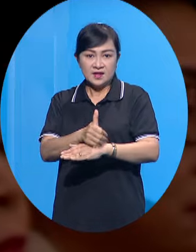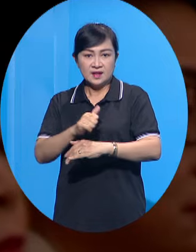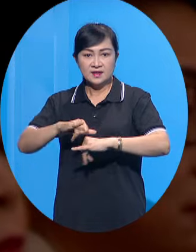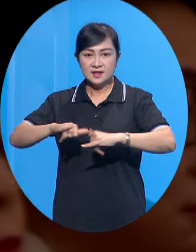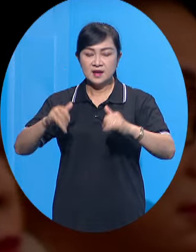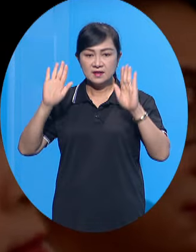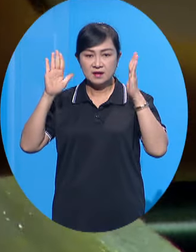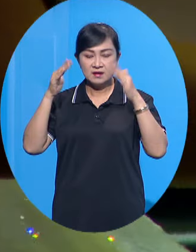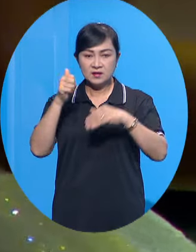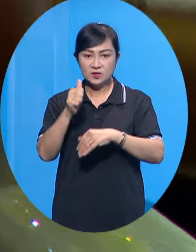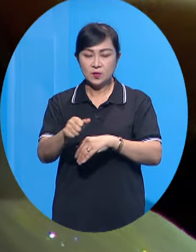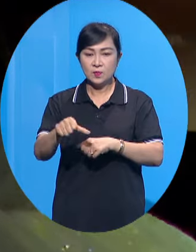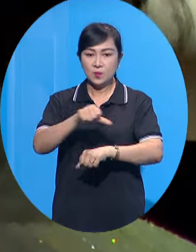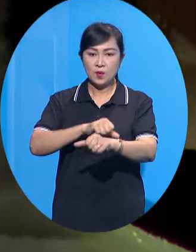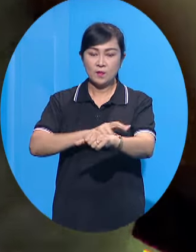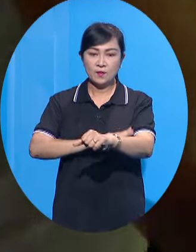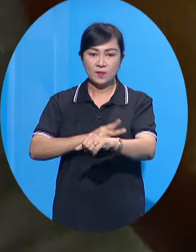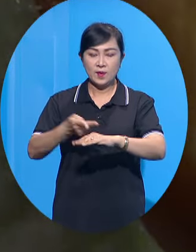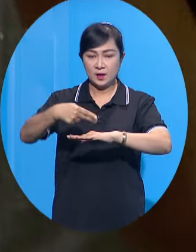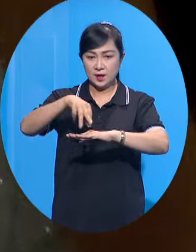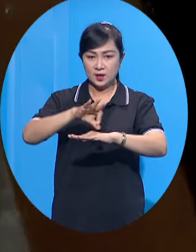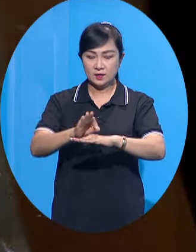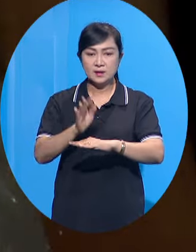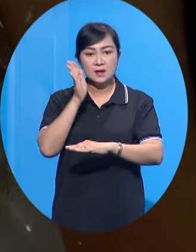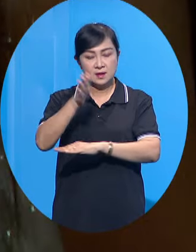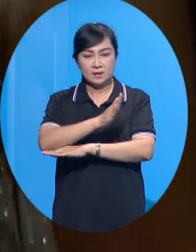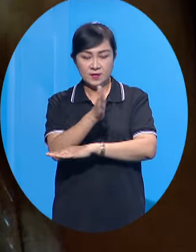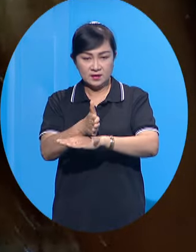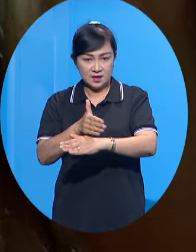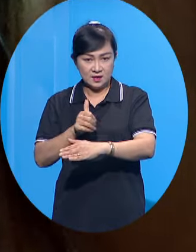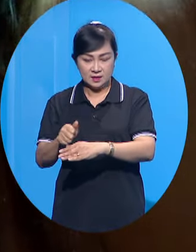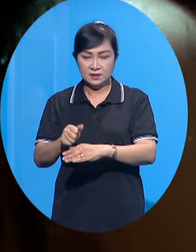tài năng trẻ có sân chơi lành mạnh trong hoạt động văn hóa nghệ thuật, từ đó định hướng phát triển tài năng và sự nghiệp.